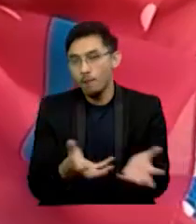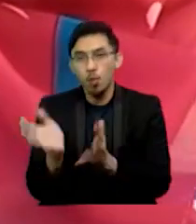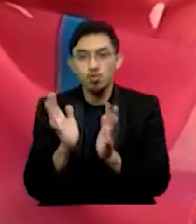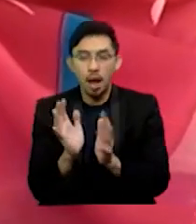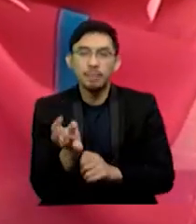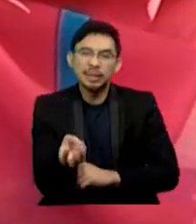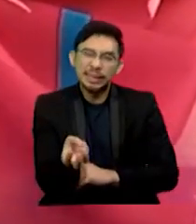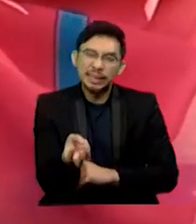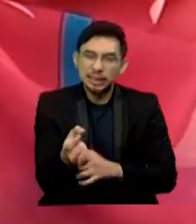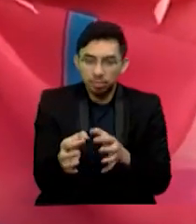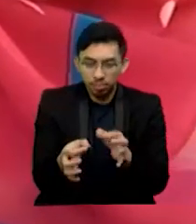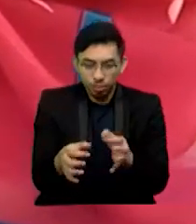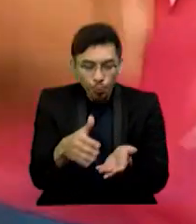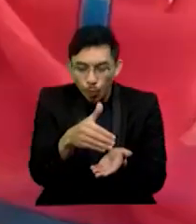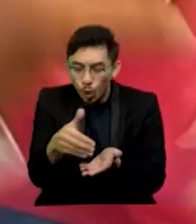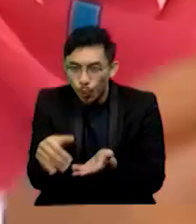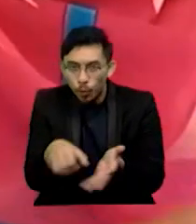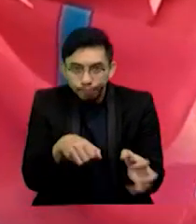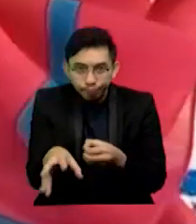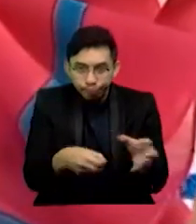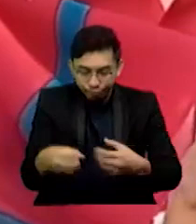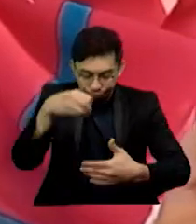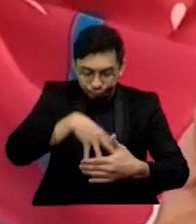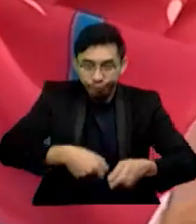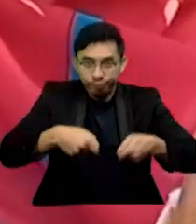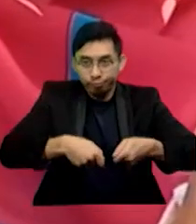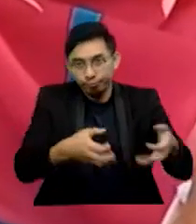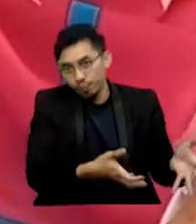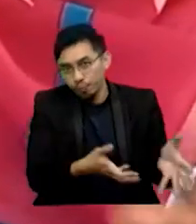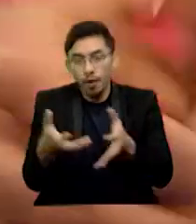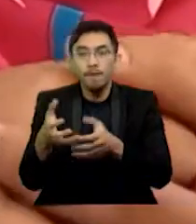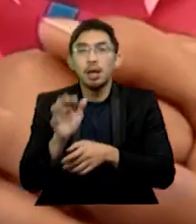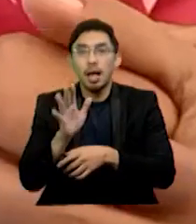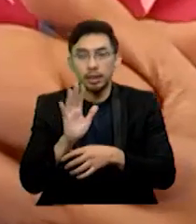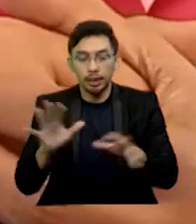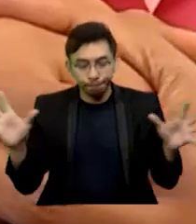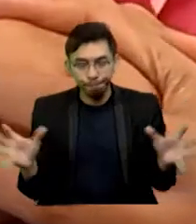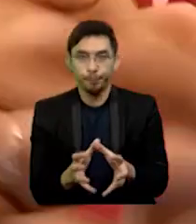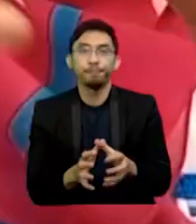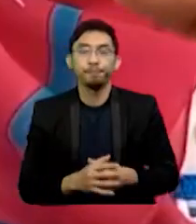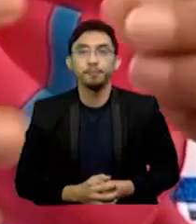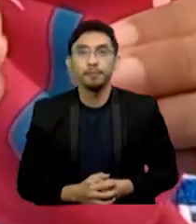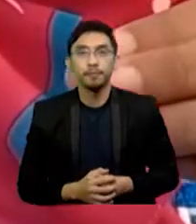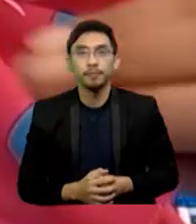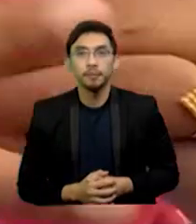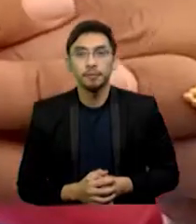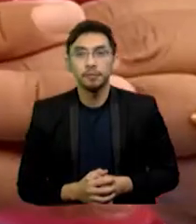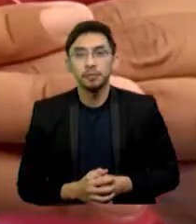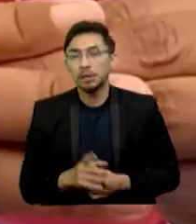apa ya? Digoni, dikumpulkan jadi satu, nanti terkumpul di sini. Tadi juga masih ada